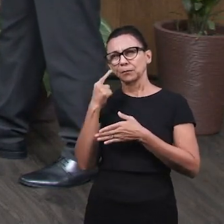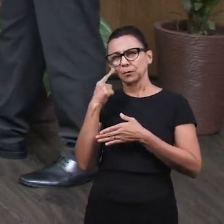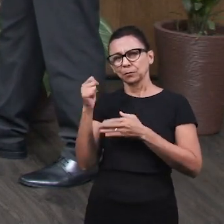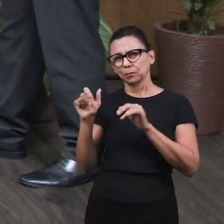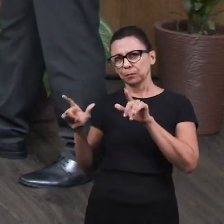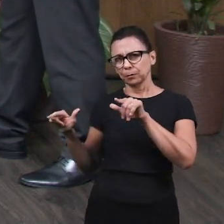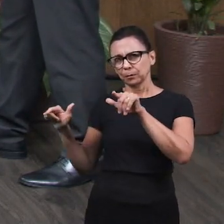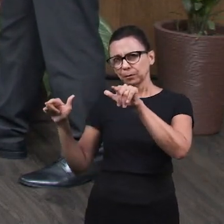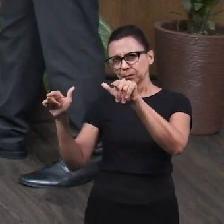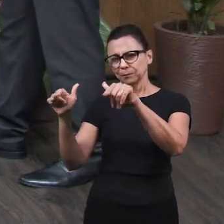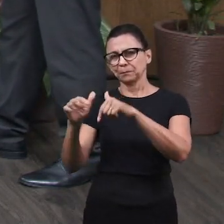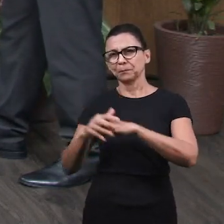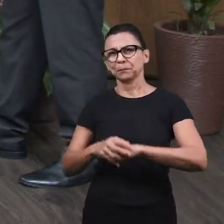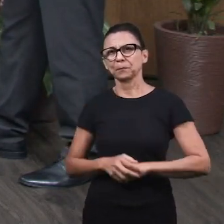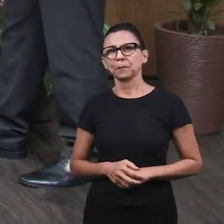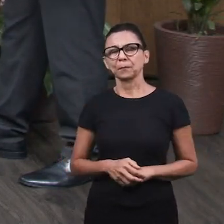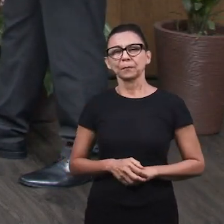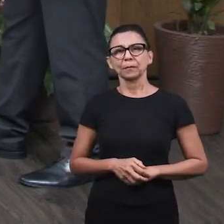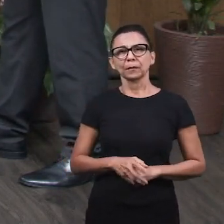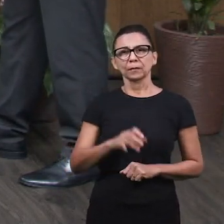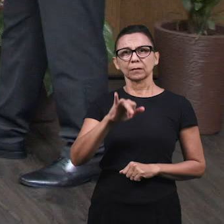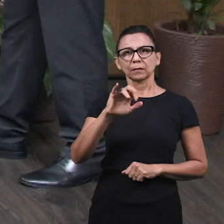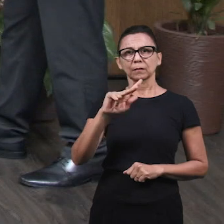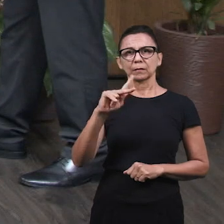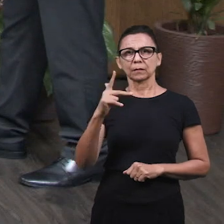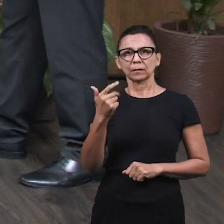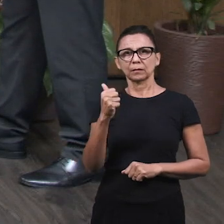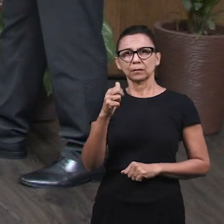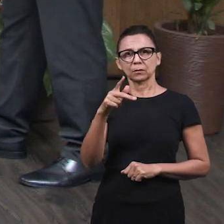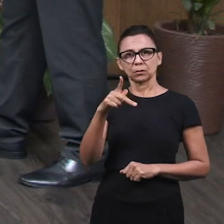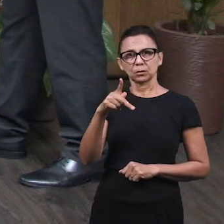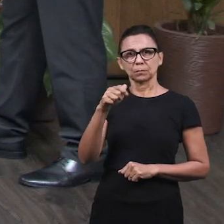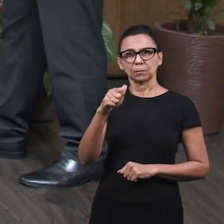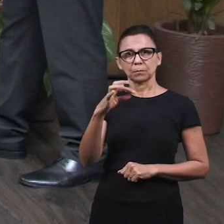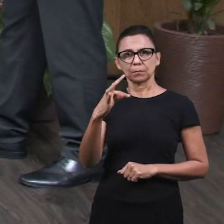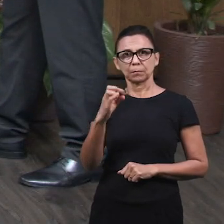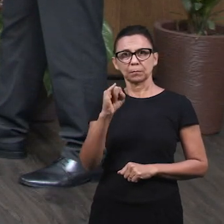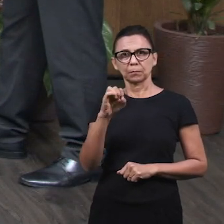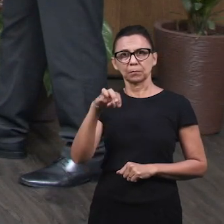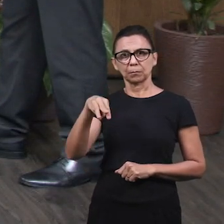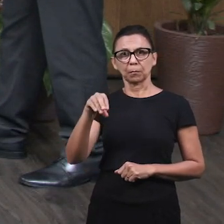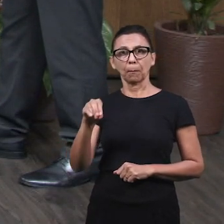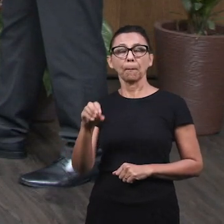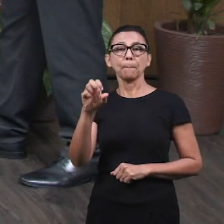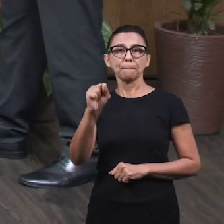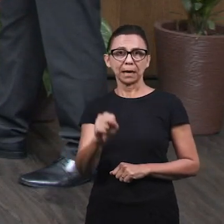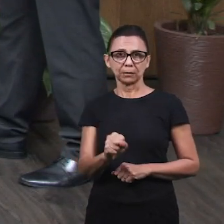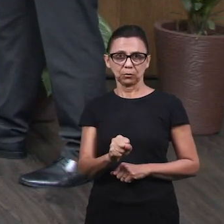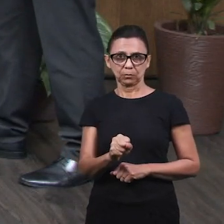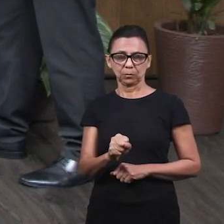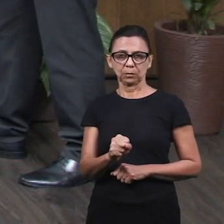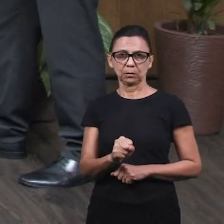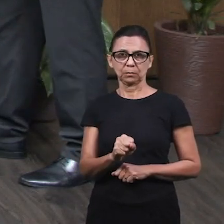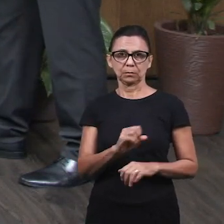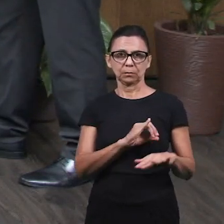dans cette région. L'île de Patmos est localisée dans la mer